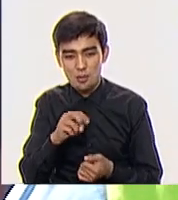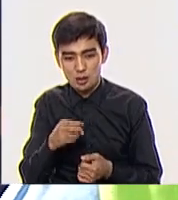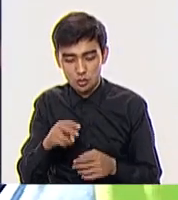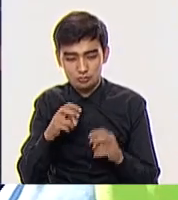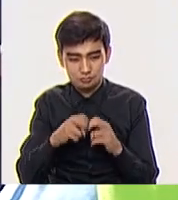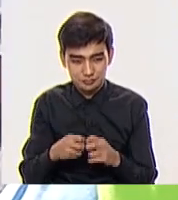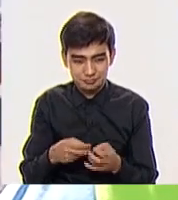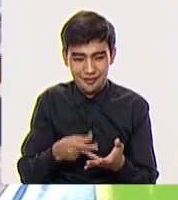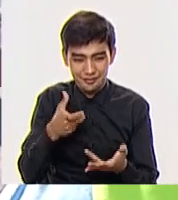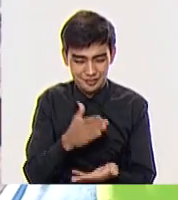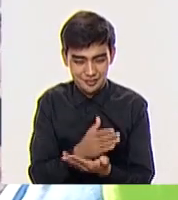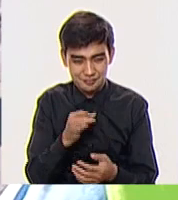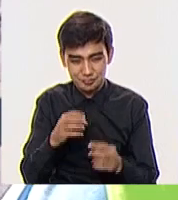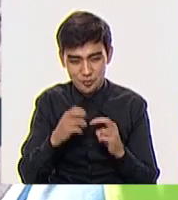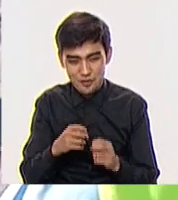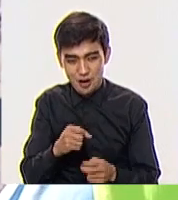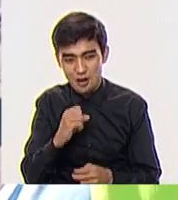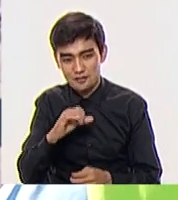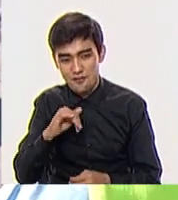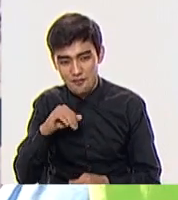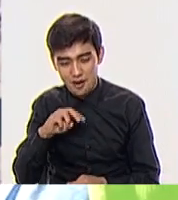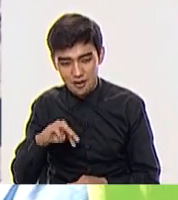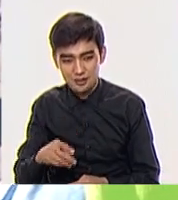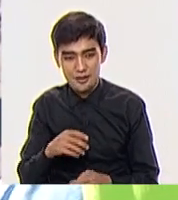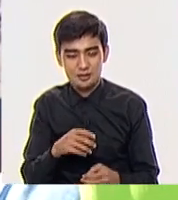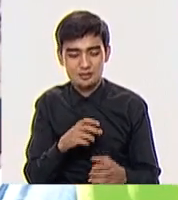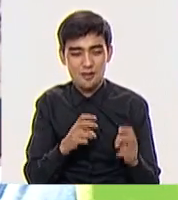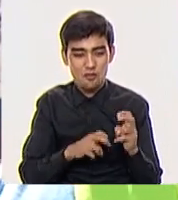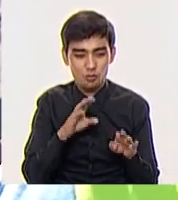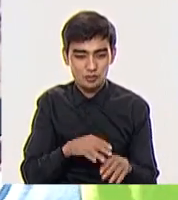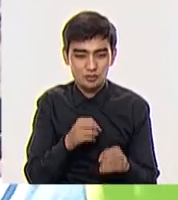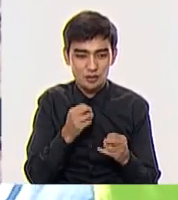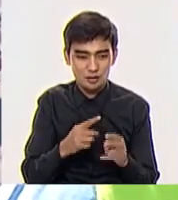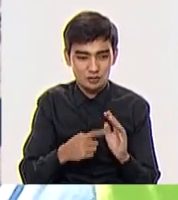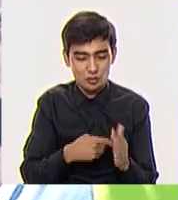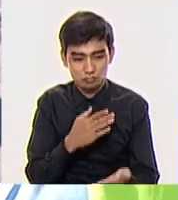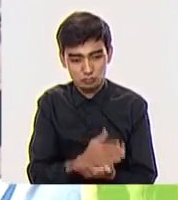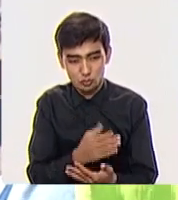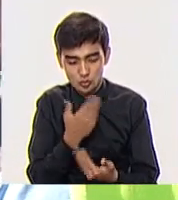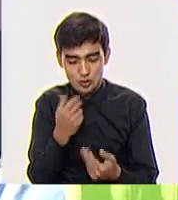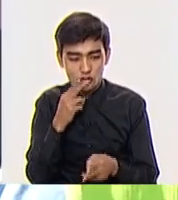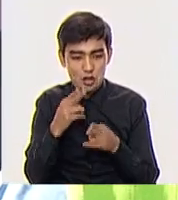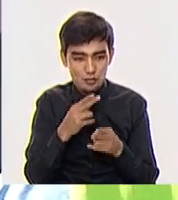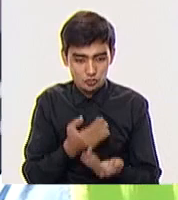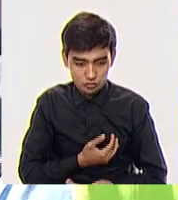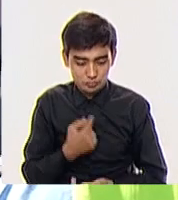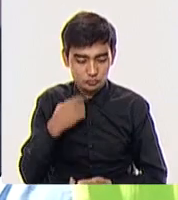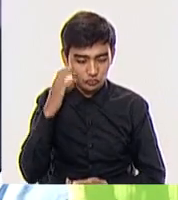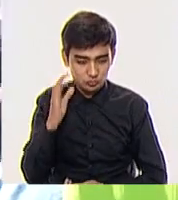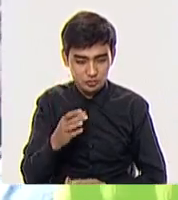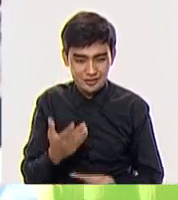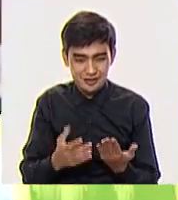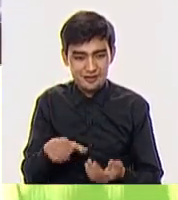Все материалы, которые производят на асфальтно-бетонном заводе подрядчиком, соответствуют требованиям. Жалобы жителей учтем. Если